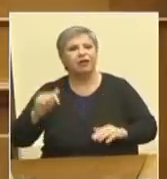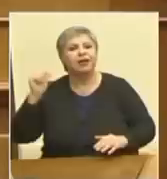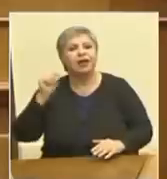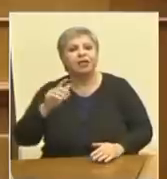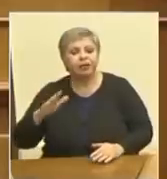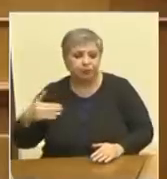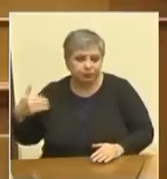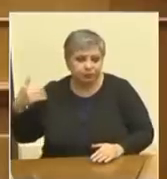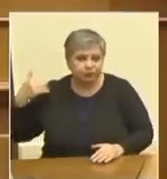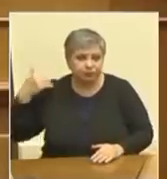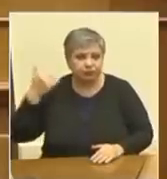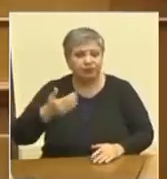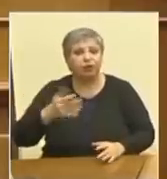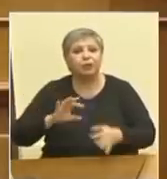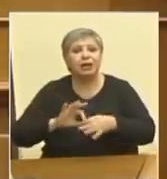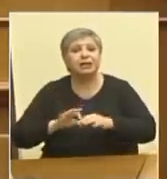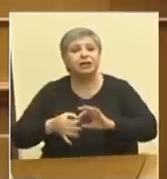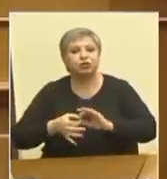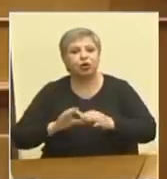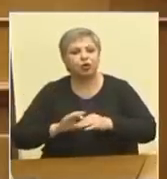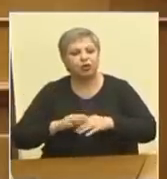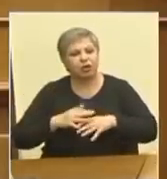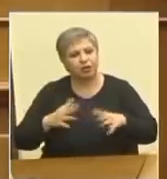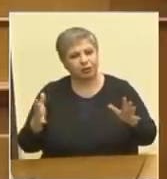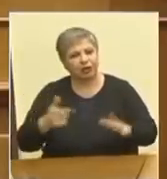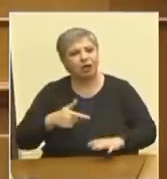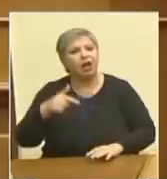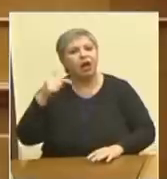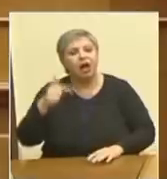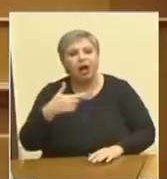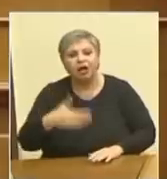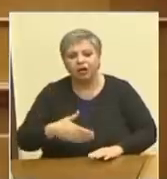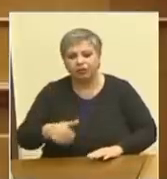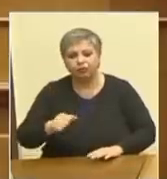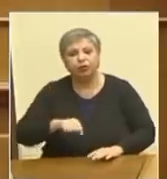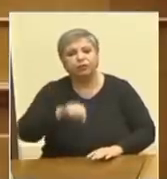τον τόπο και της οποίας ο πατριωτισμός ουδέποτε αμφισβητήθηκε από κανέναν.